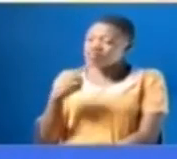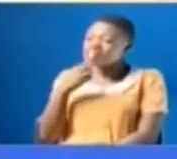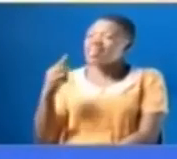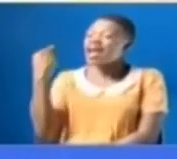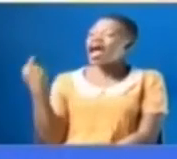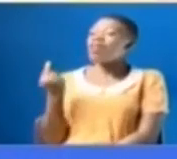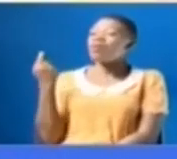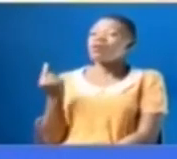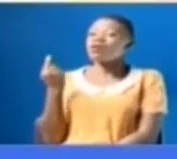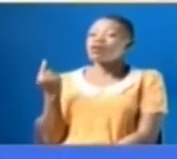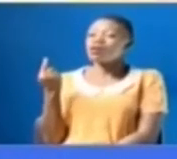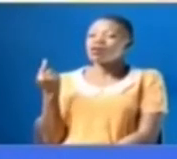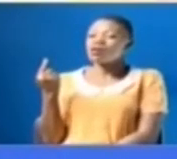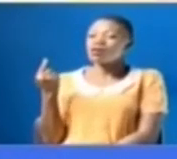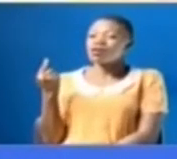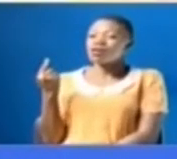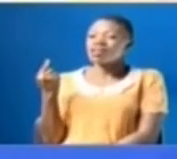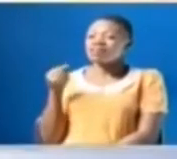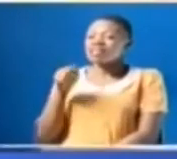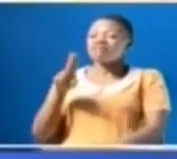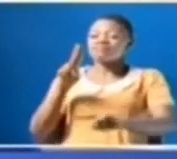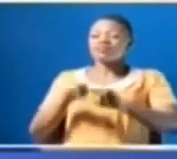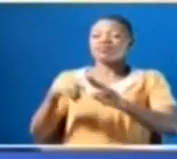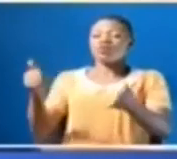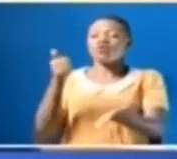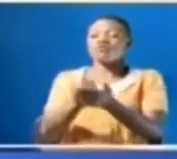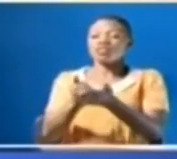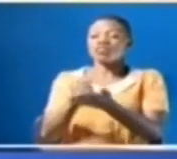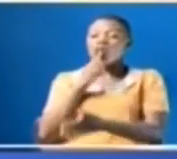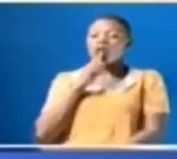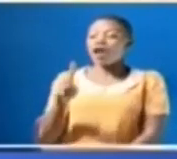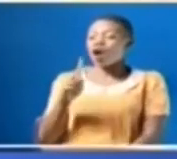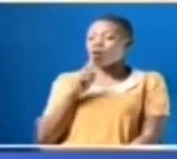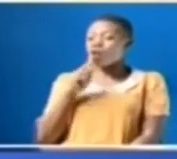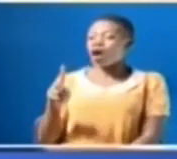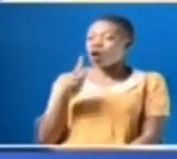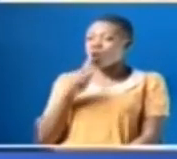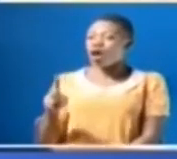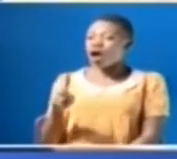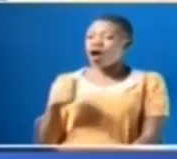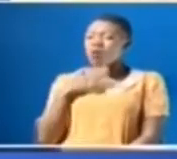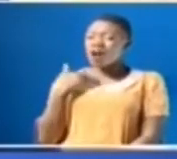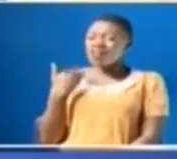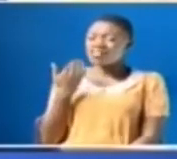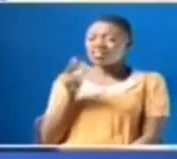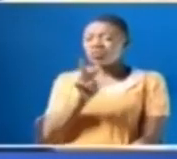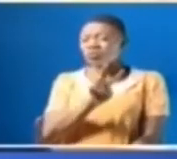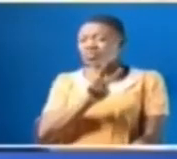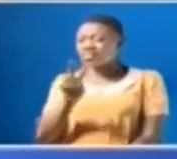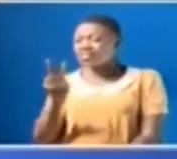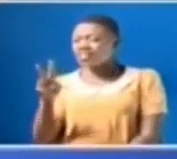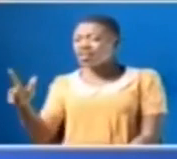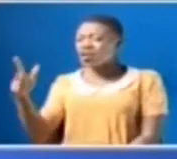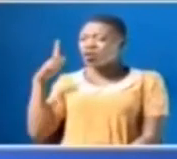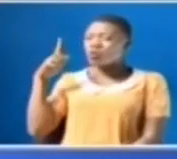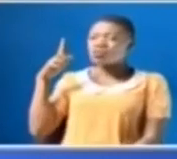yake, ni kama kwamba yeye ameketi kwenye ofisi na anatoa tu amri zake. Hataki kuangalia kwamba sheria za